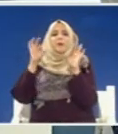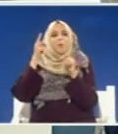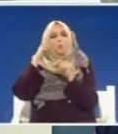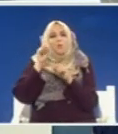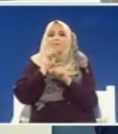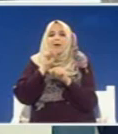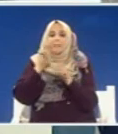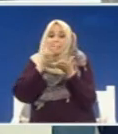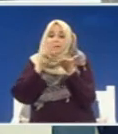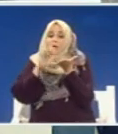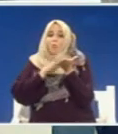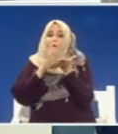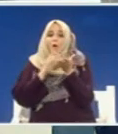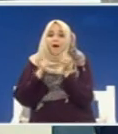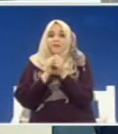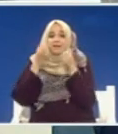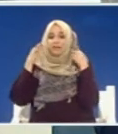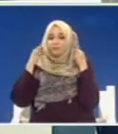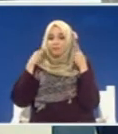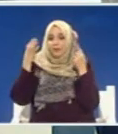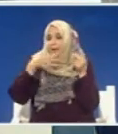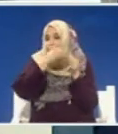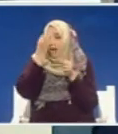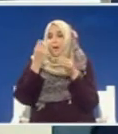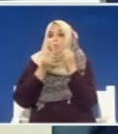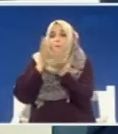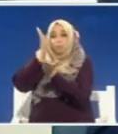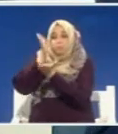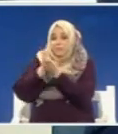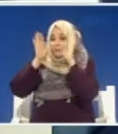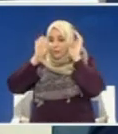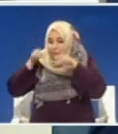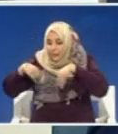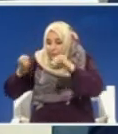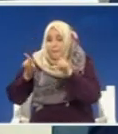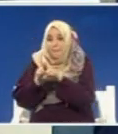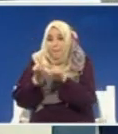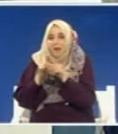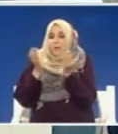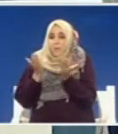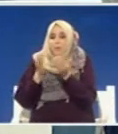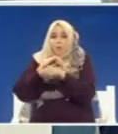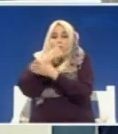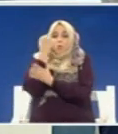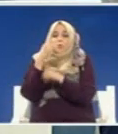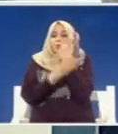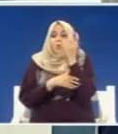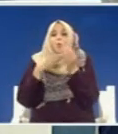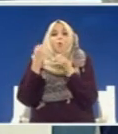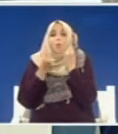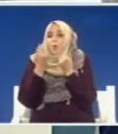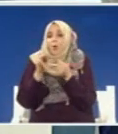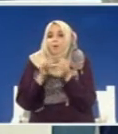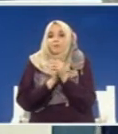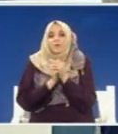في بيتها بالخمار أم بدونه، باستقبال القبلة أم القبلة أم لا، بالوضوء أم بدونه، مع